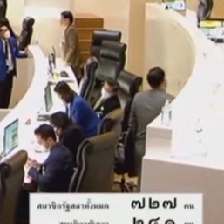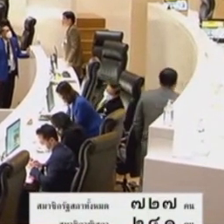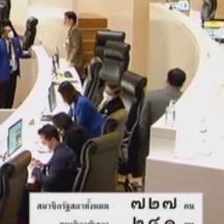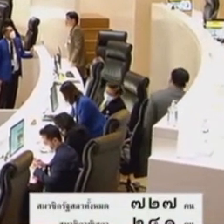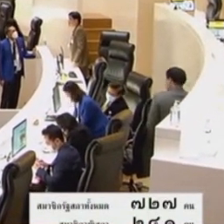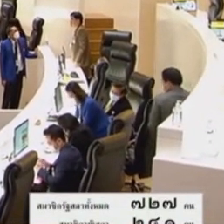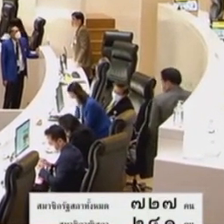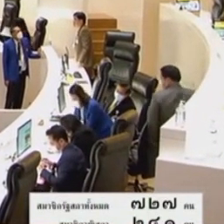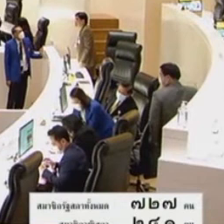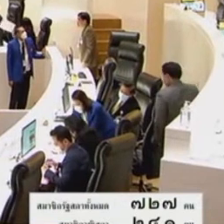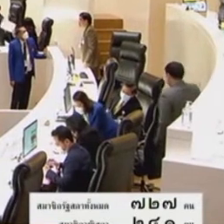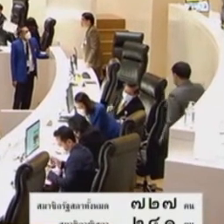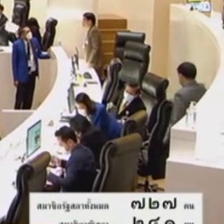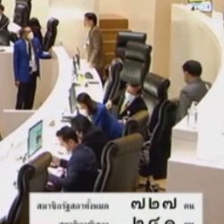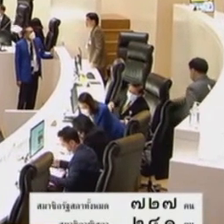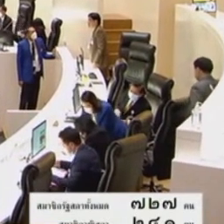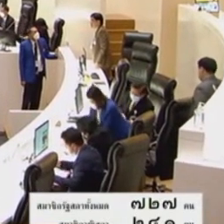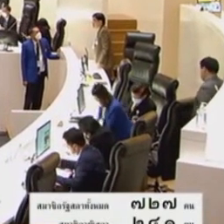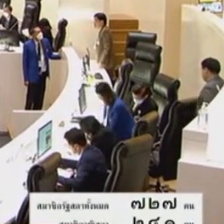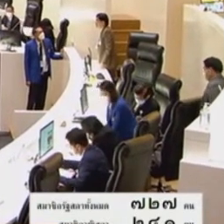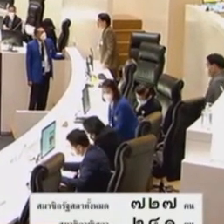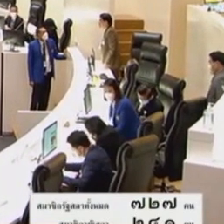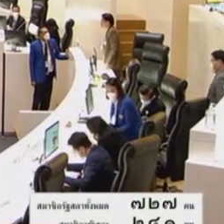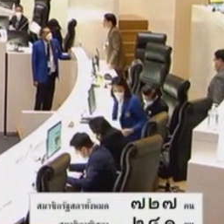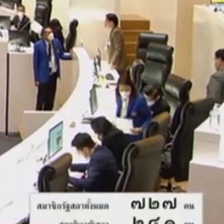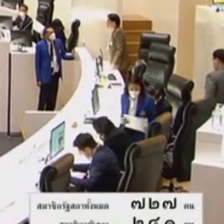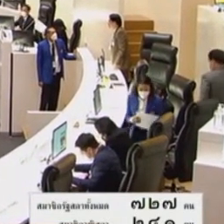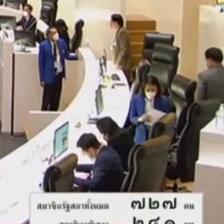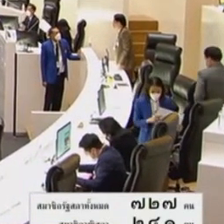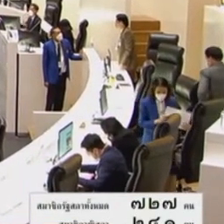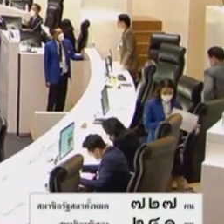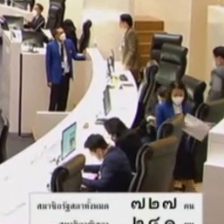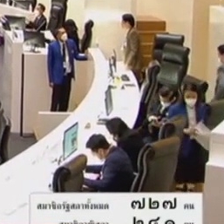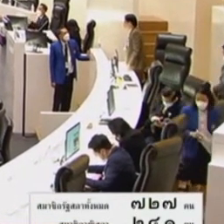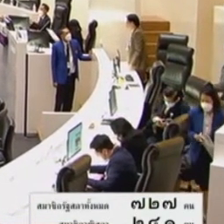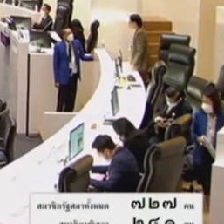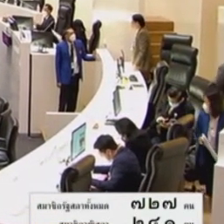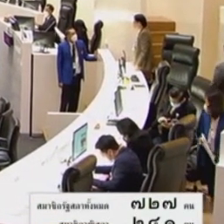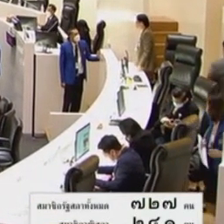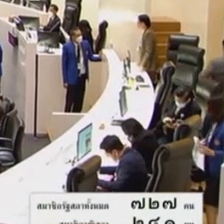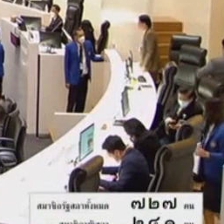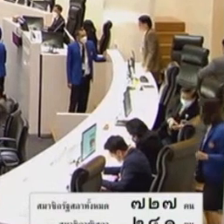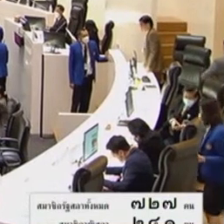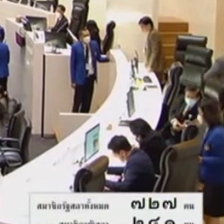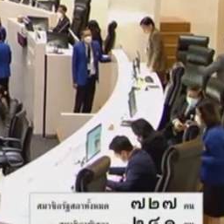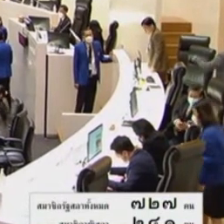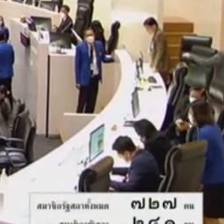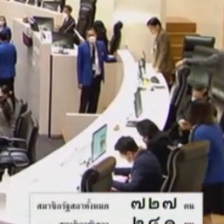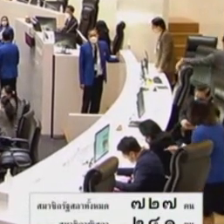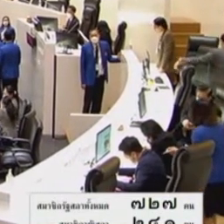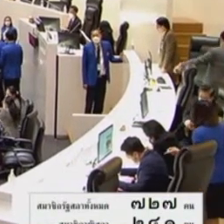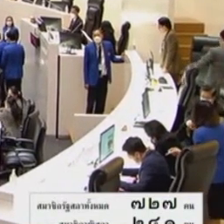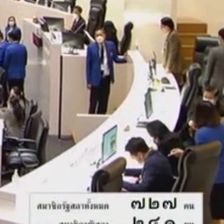แล้วก็เพิ่มเนื้อหากรณีจำเลยที่ศาลชั้นต้นไม่ให้ปล่อยตัวชั่วคราวและให้คุมขังกำหนดระยะเวลาคุมขังดังกล่าวไม่เกิน